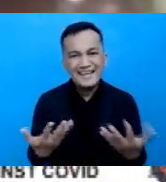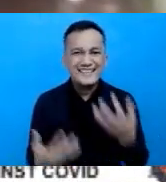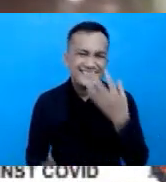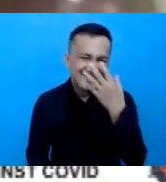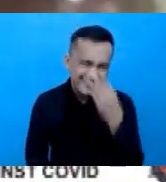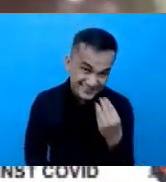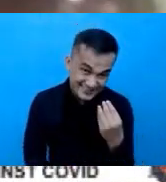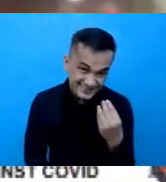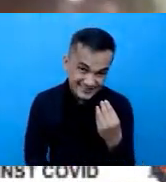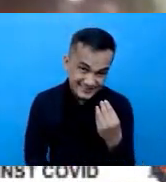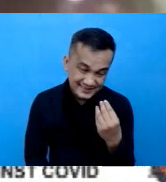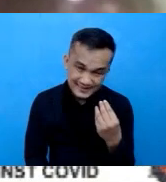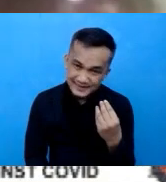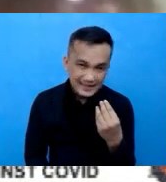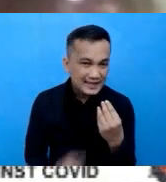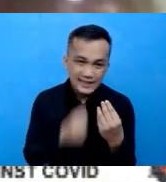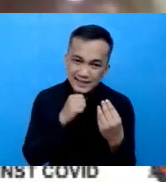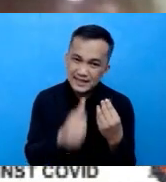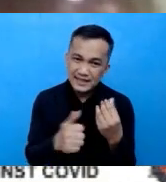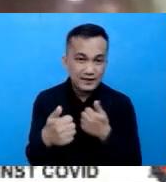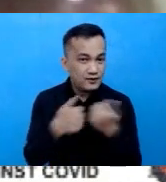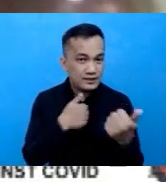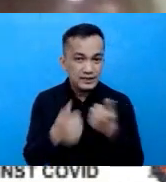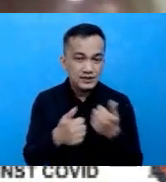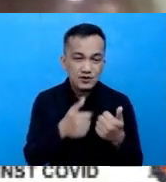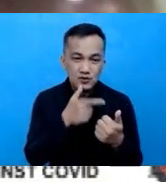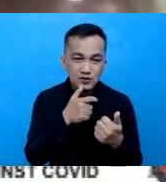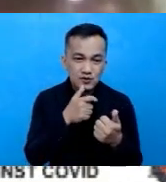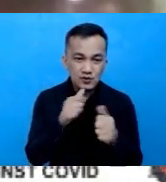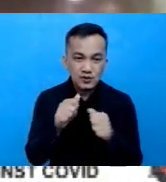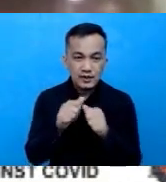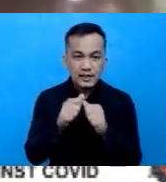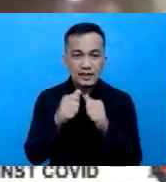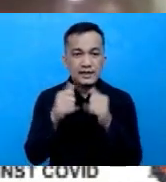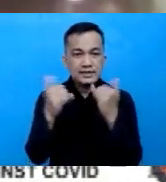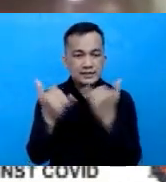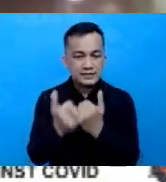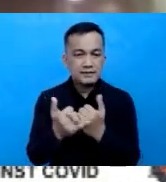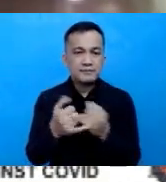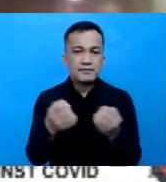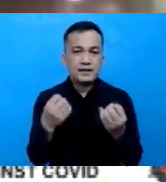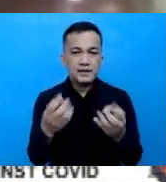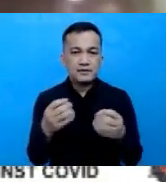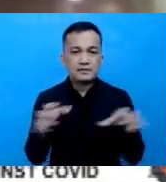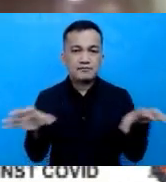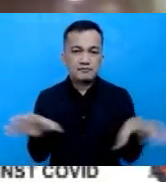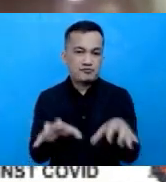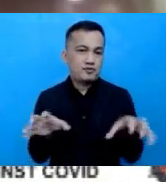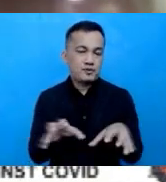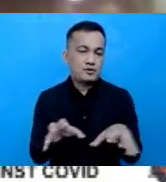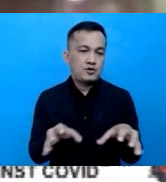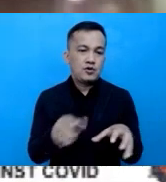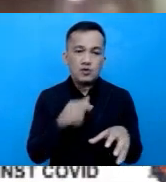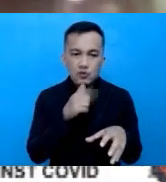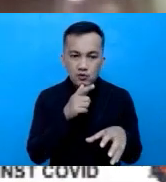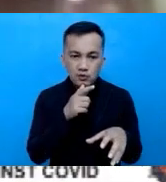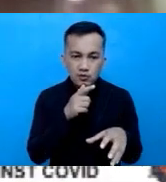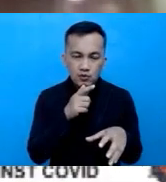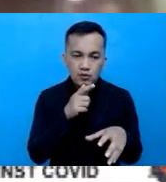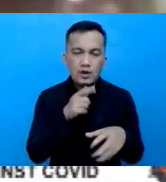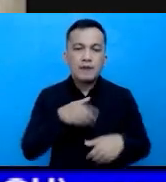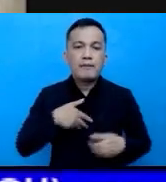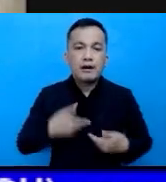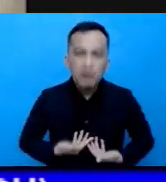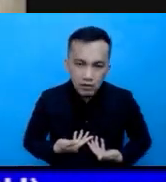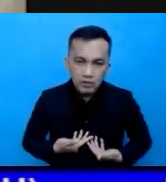po ito pa-contest kung sinong ahensya ang mas may maraming ginagawa o kung sino ang pinakapagod at